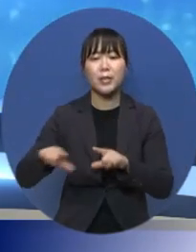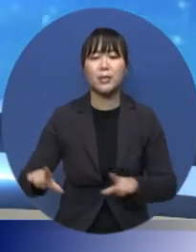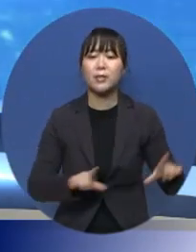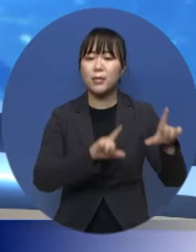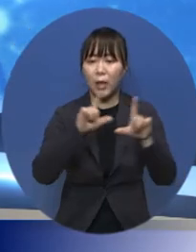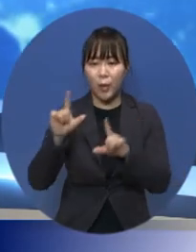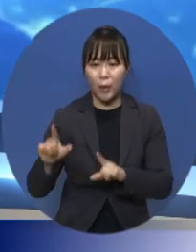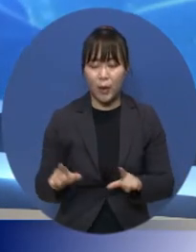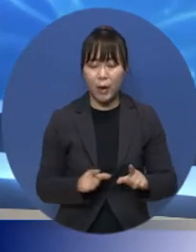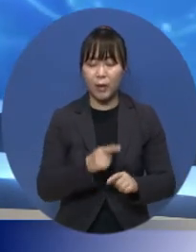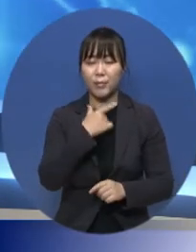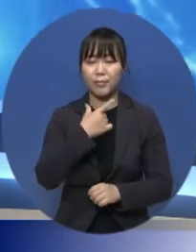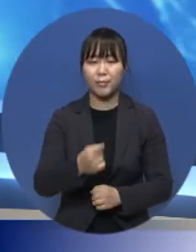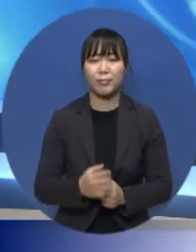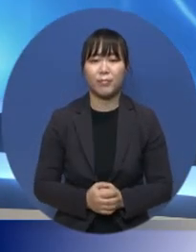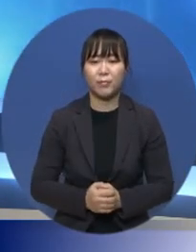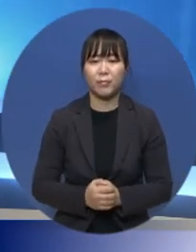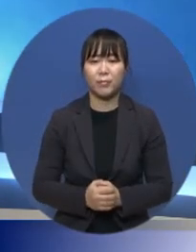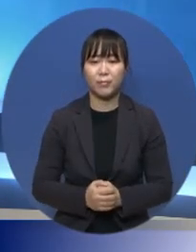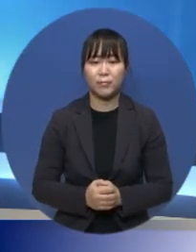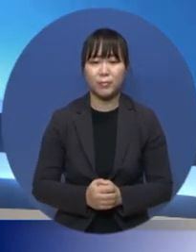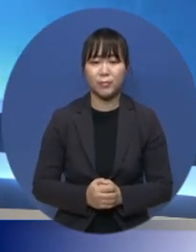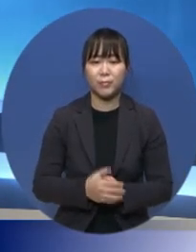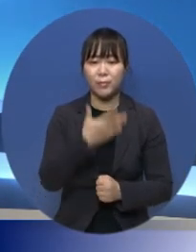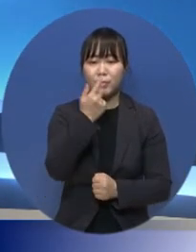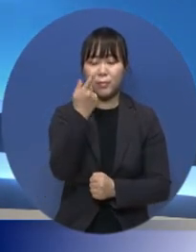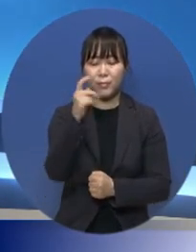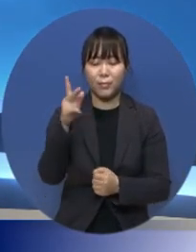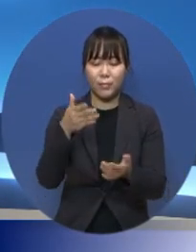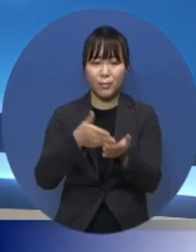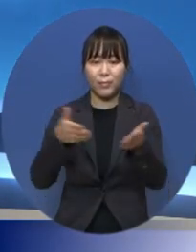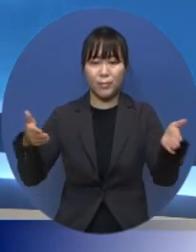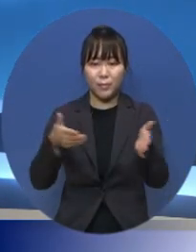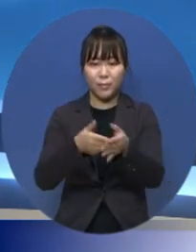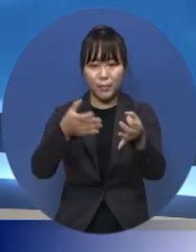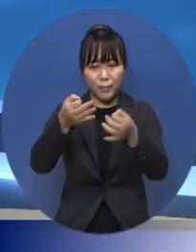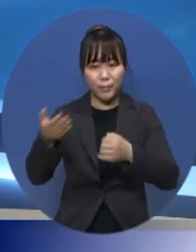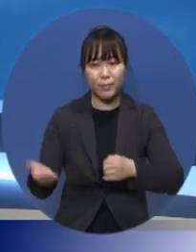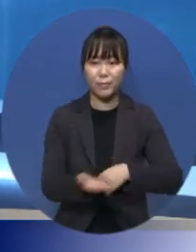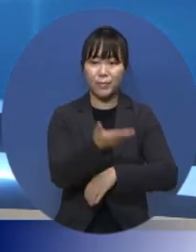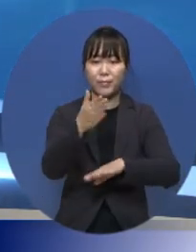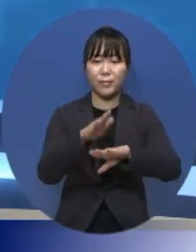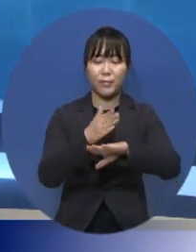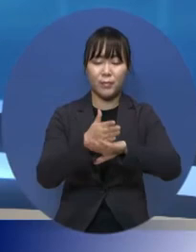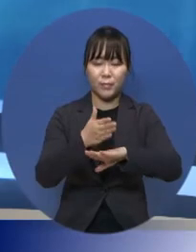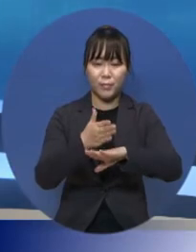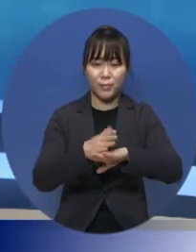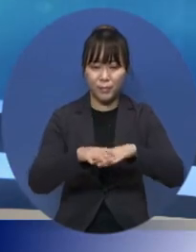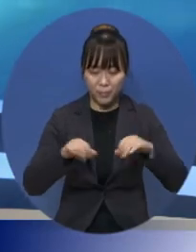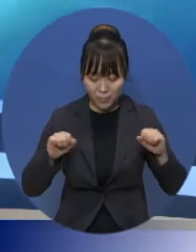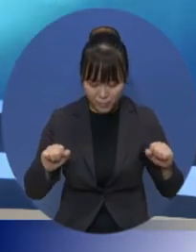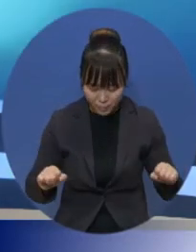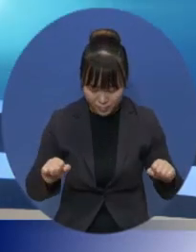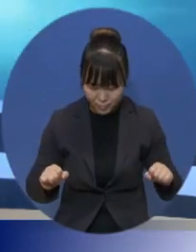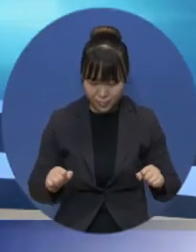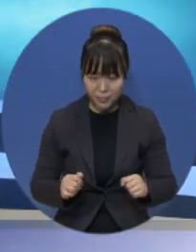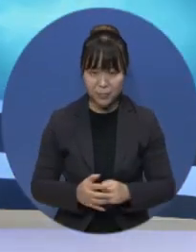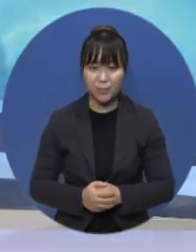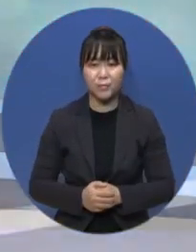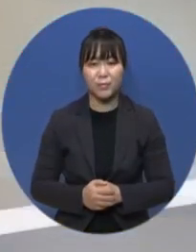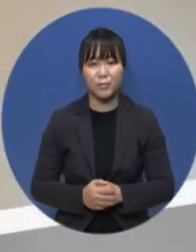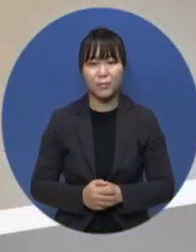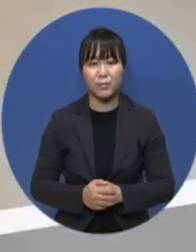일상생활을 누릴 수 있도록 해야겠습니다. 이상 복지TV 뉴스를 마칩니다. 시청해주신 여러분 고맙습니다.